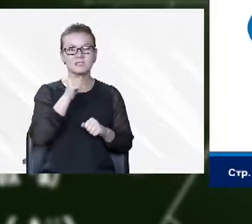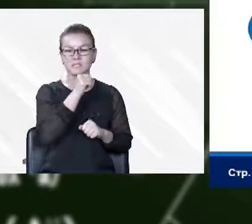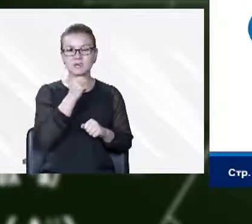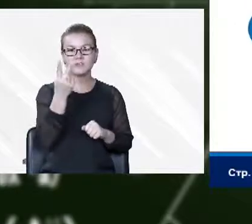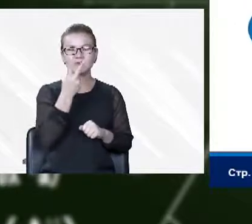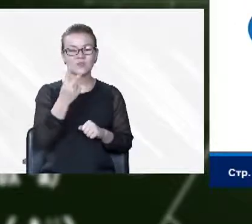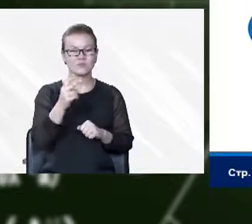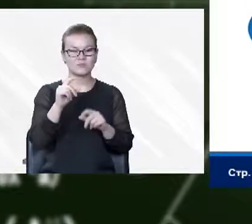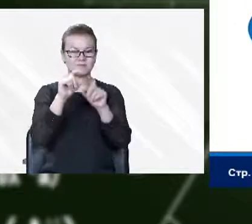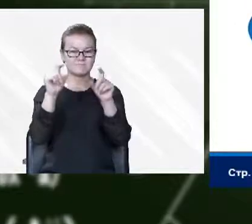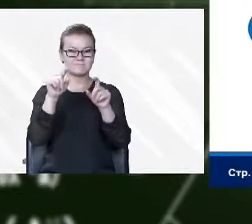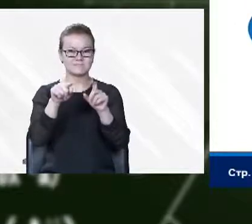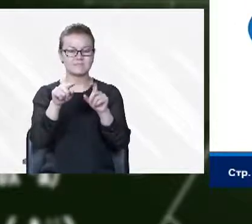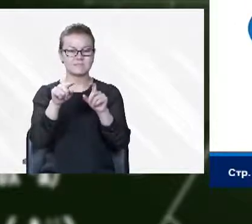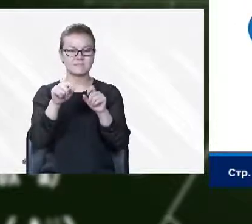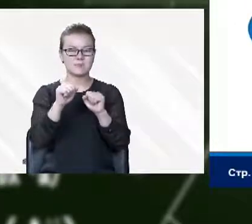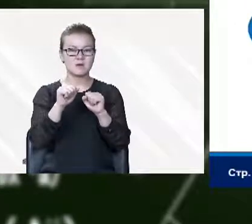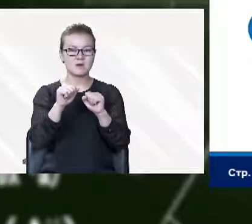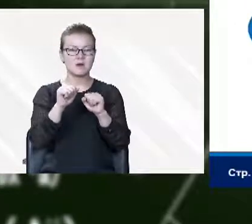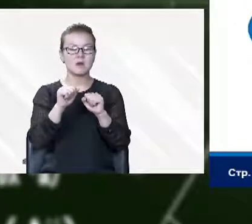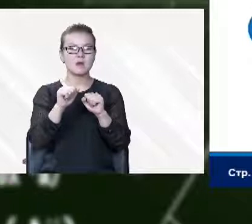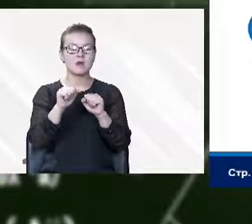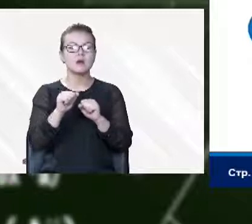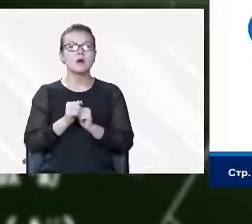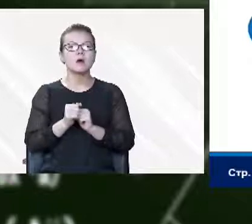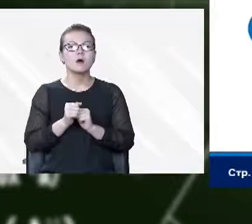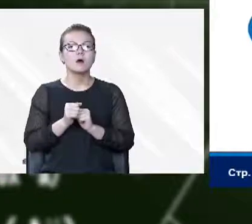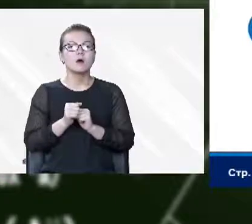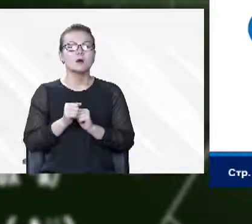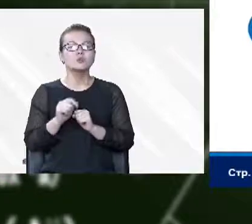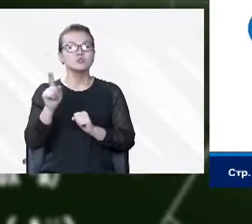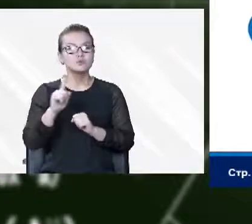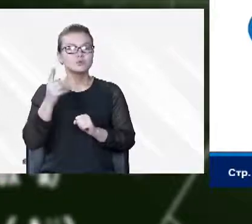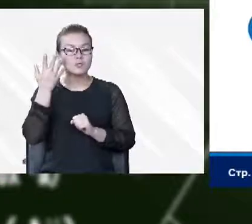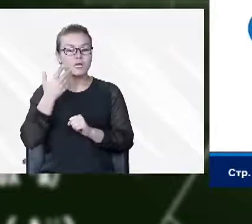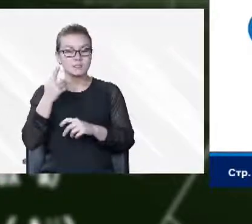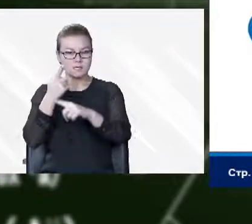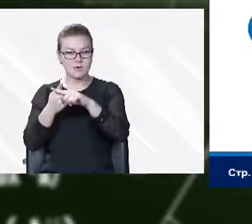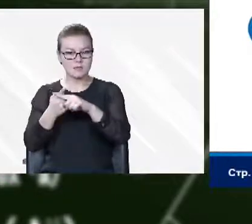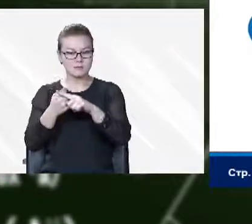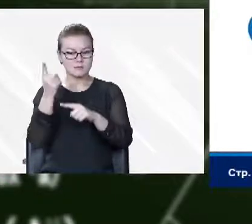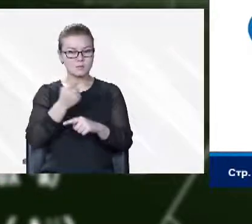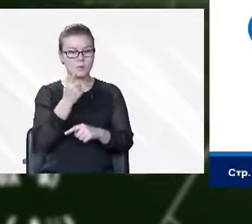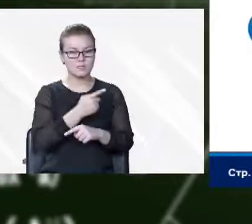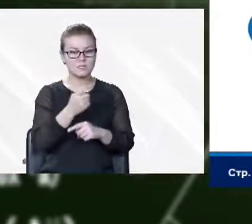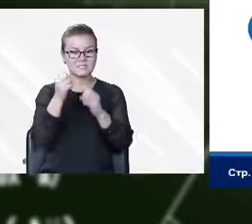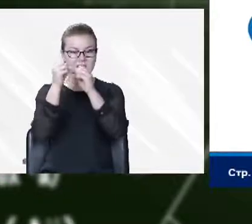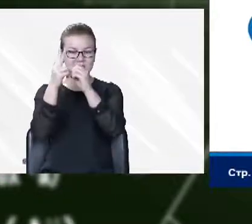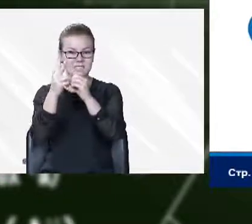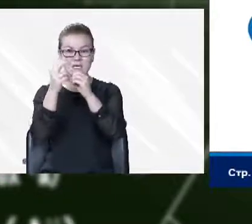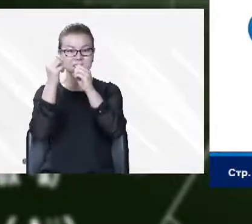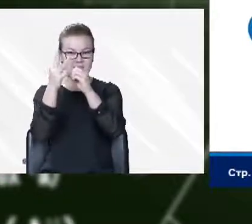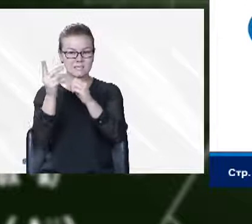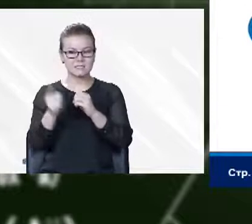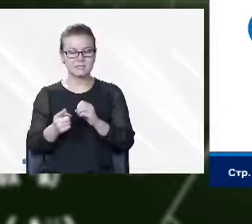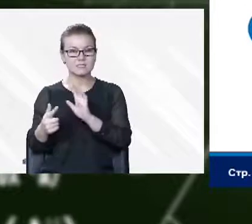втором примере. Дело в том, что складываемые дроби 13